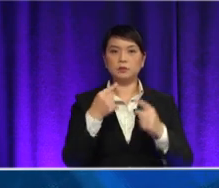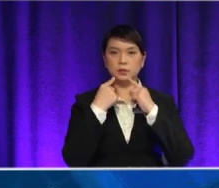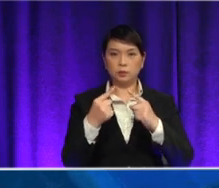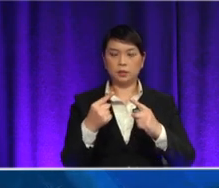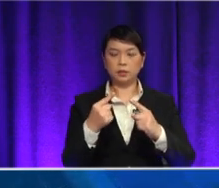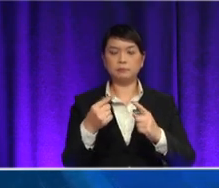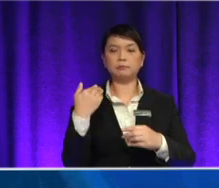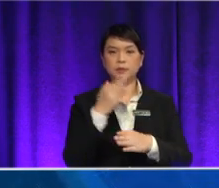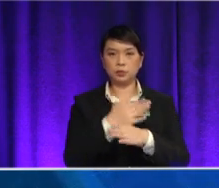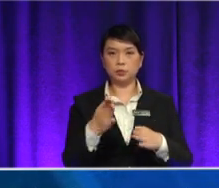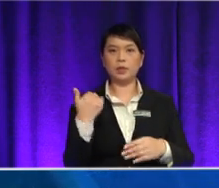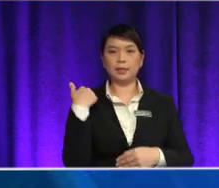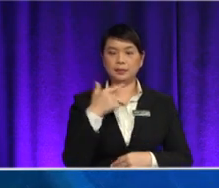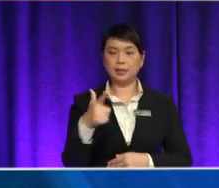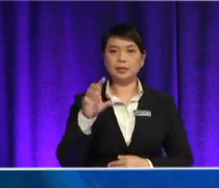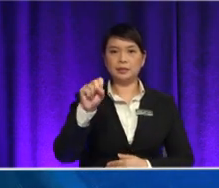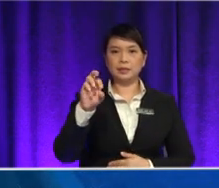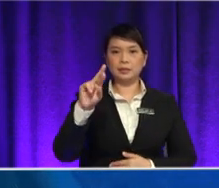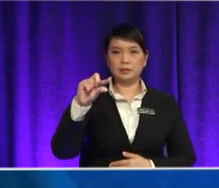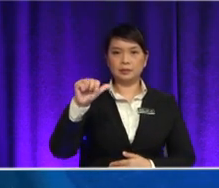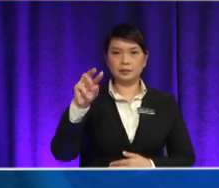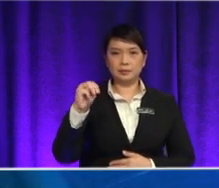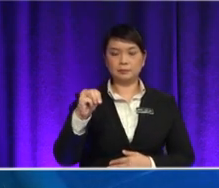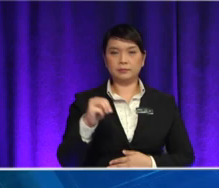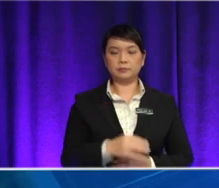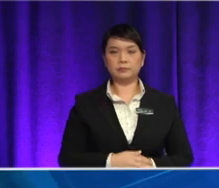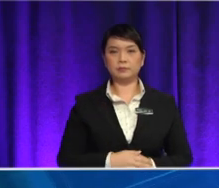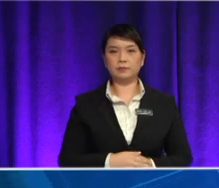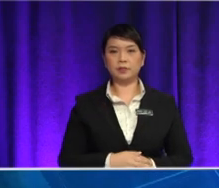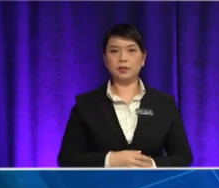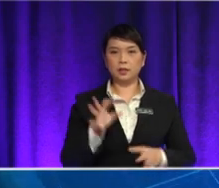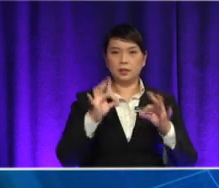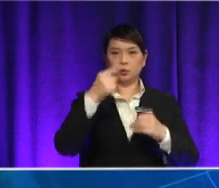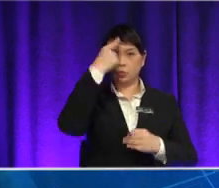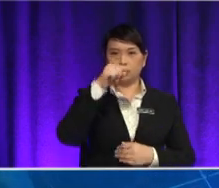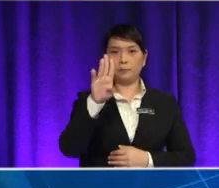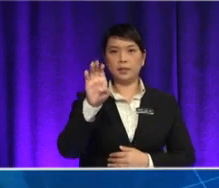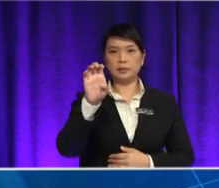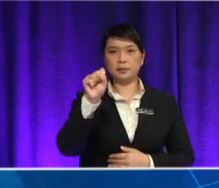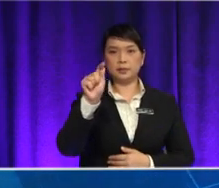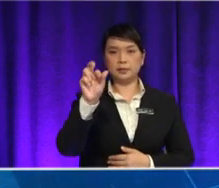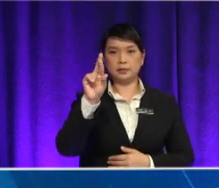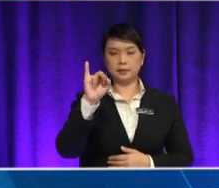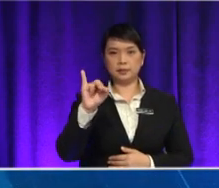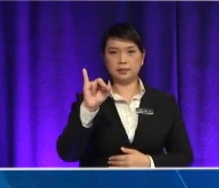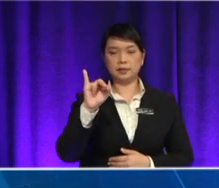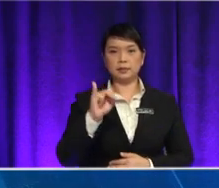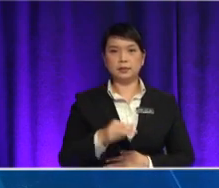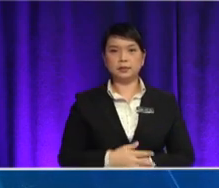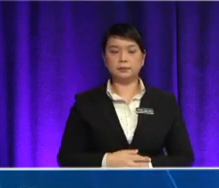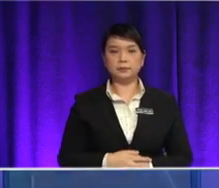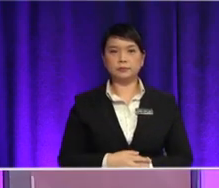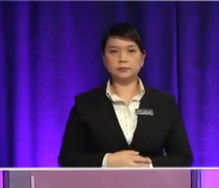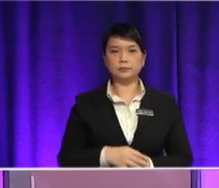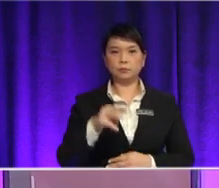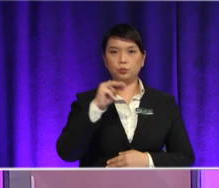bentuk seragam. Baik. Okey. Kalau kumpulan Bestari, kita lihat di sini murid saya. Tip dia senang. Murid